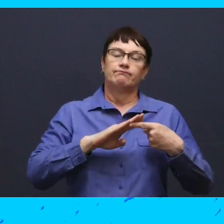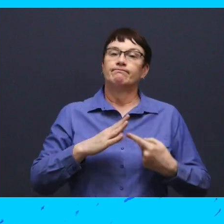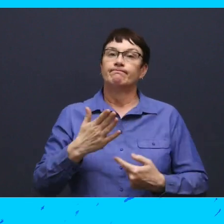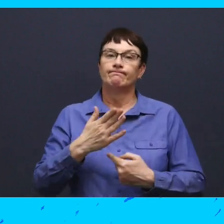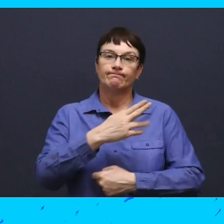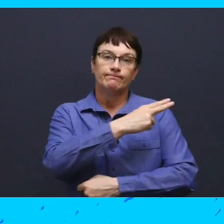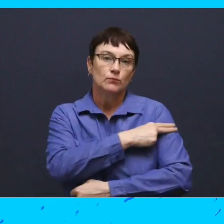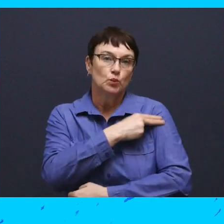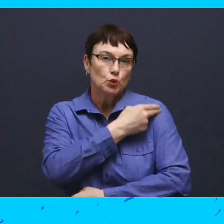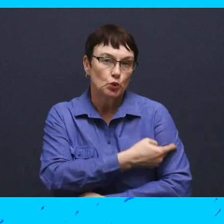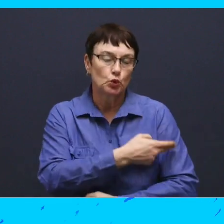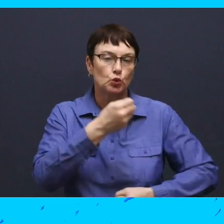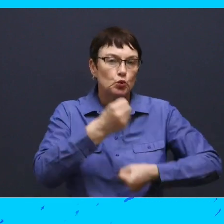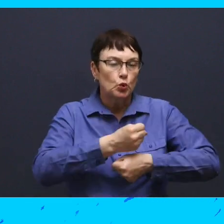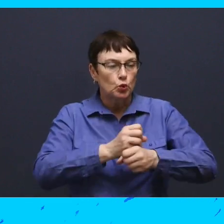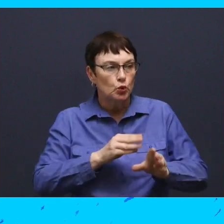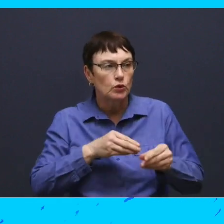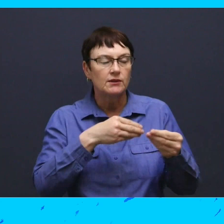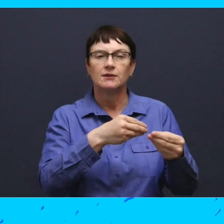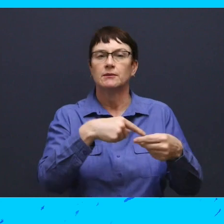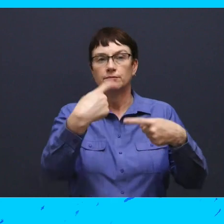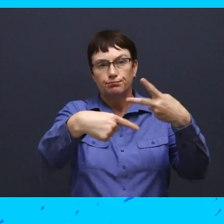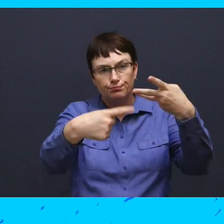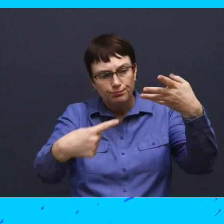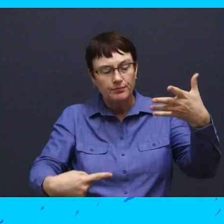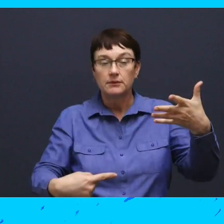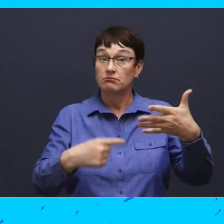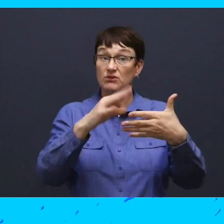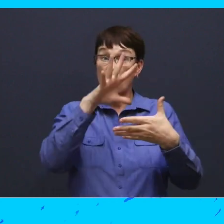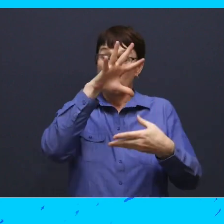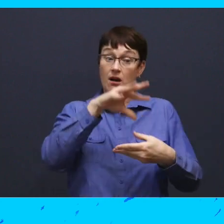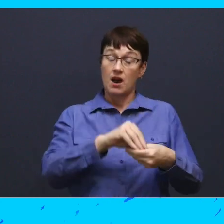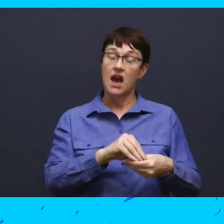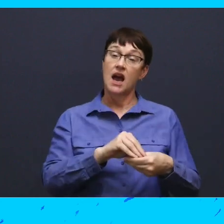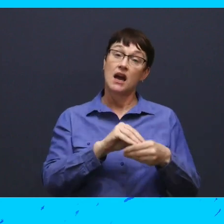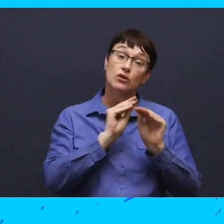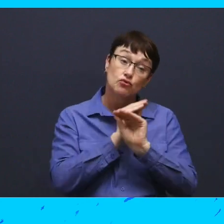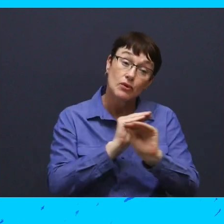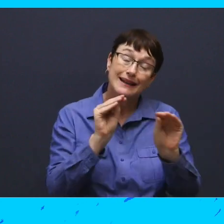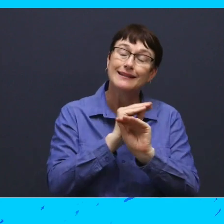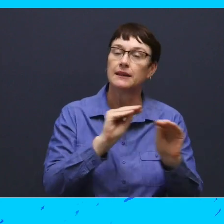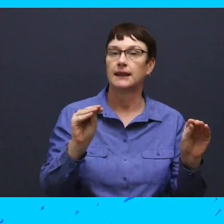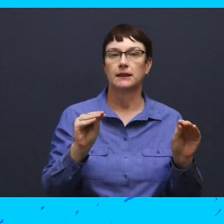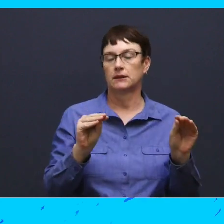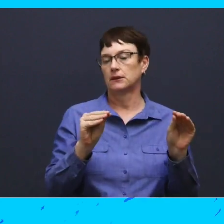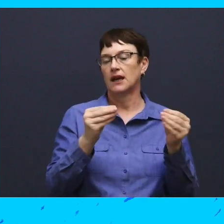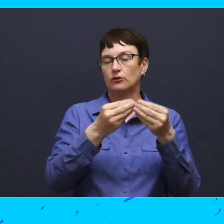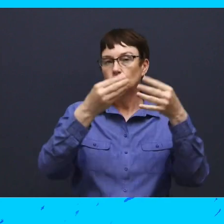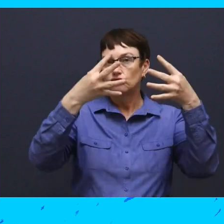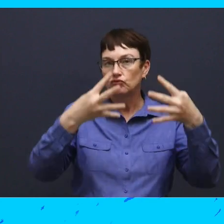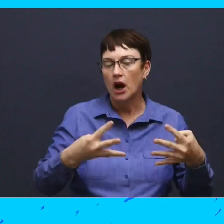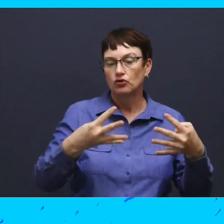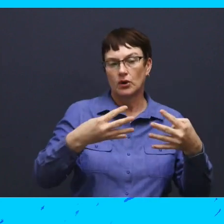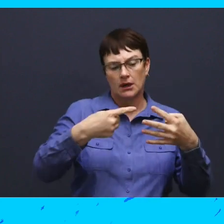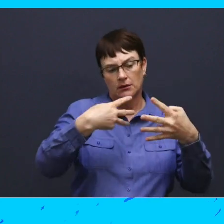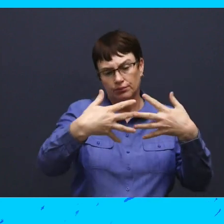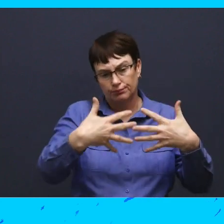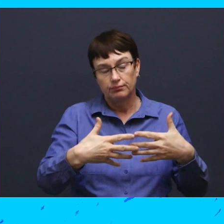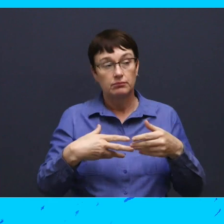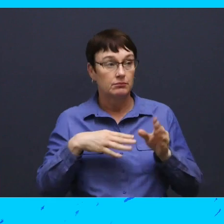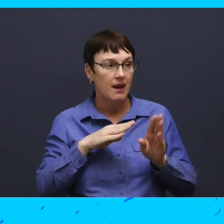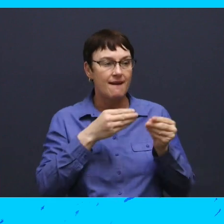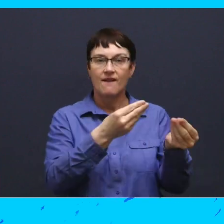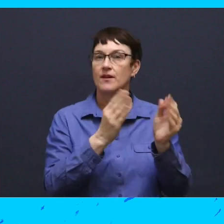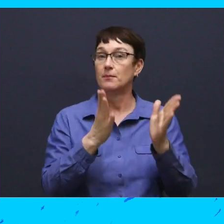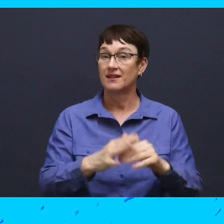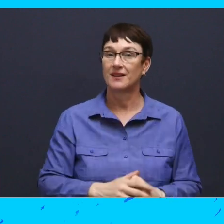besoins de contraception dans les pays à faible revenu. Et cela définit que nous avons donc